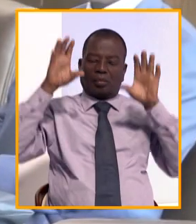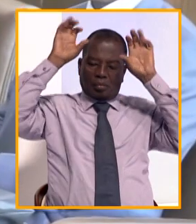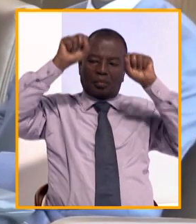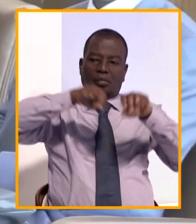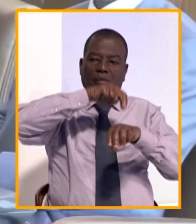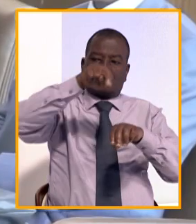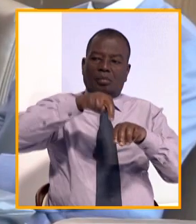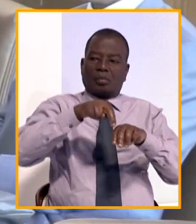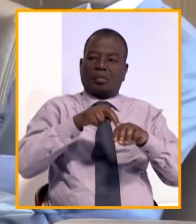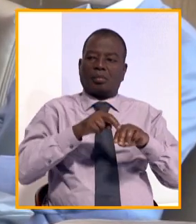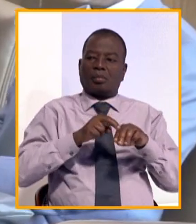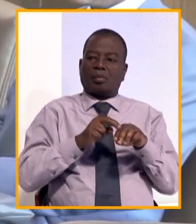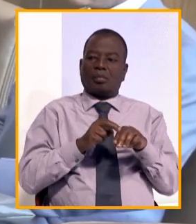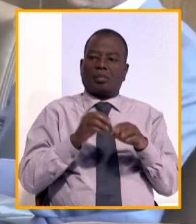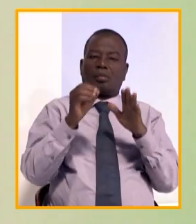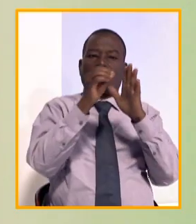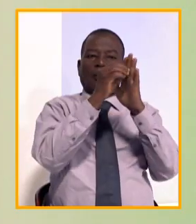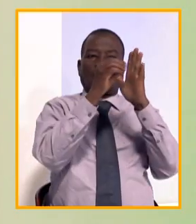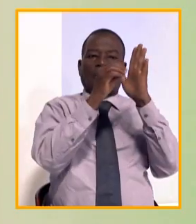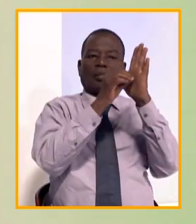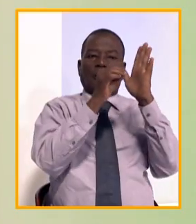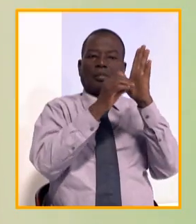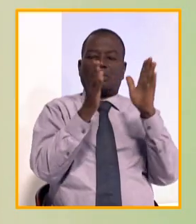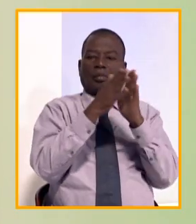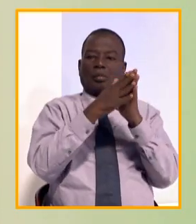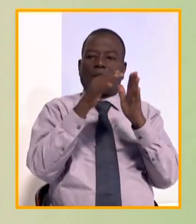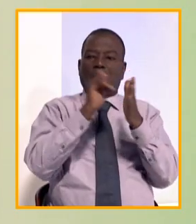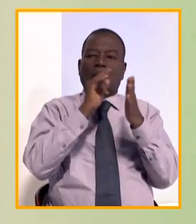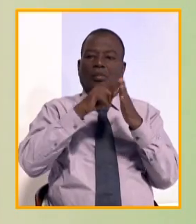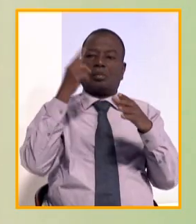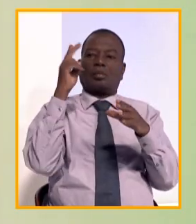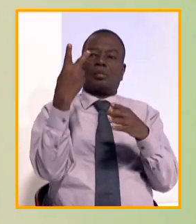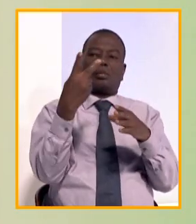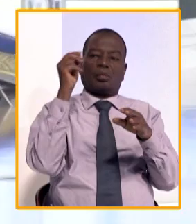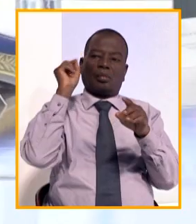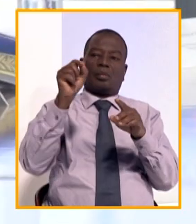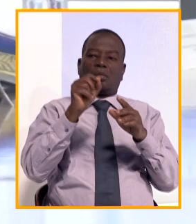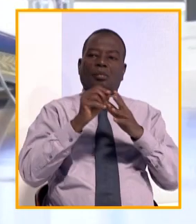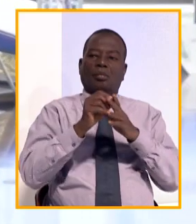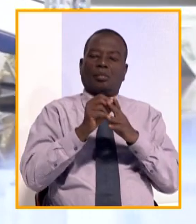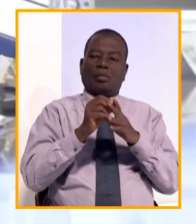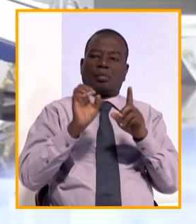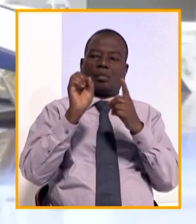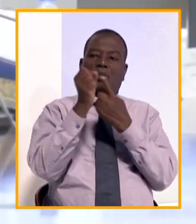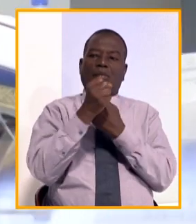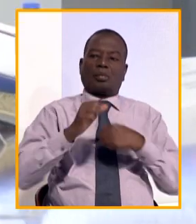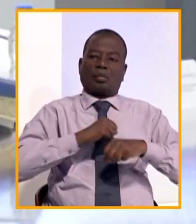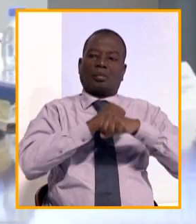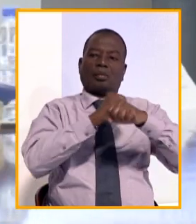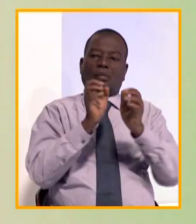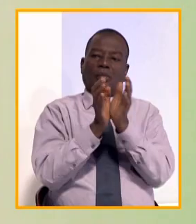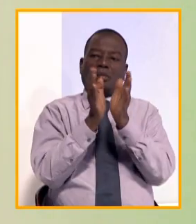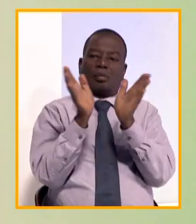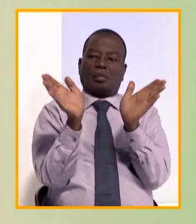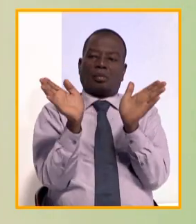République. L'ordre du jour de la réunion a porté sur deux points: la situation sécuritaire